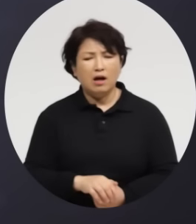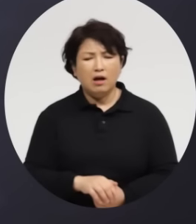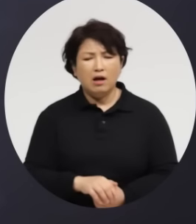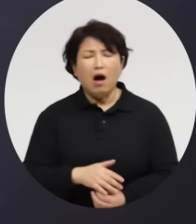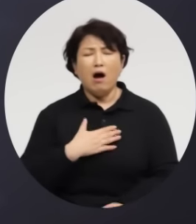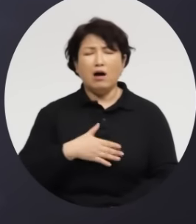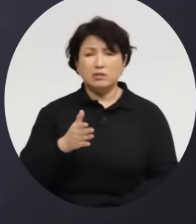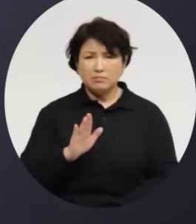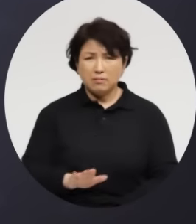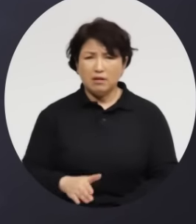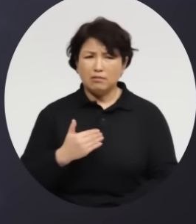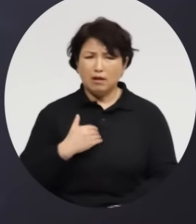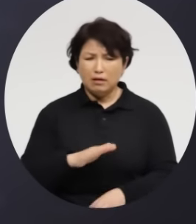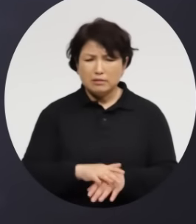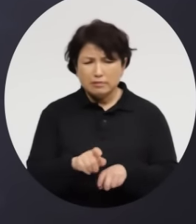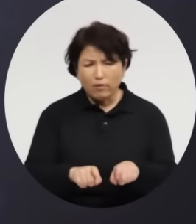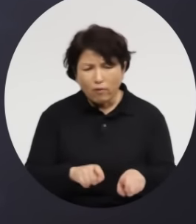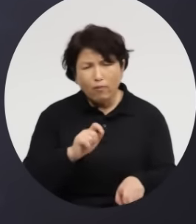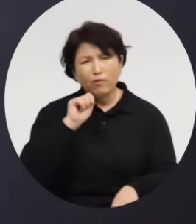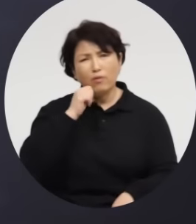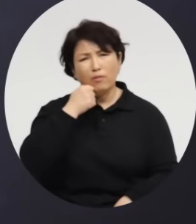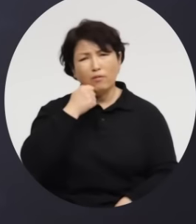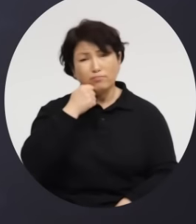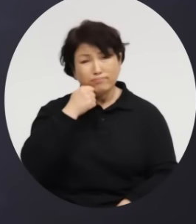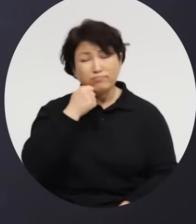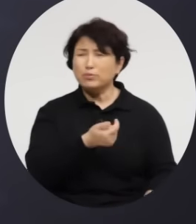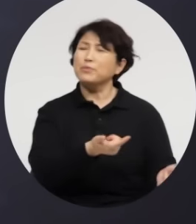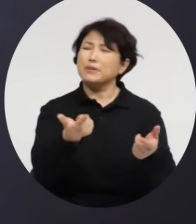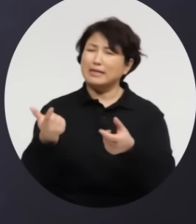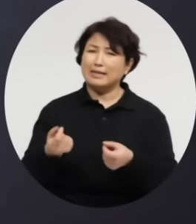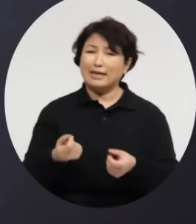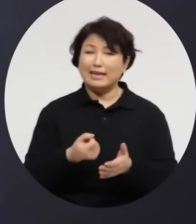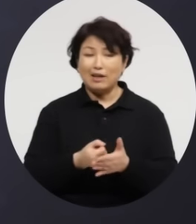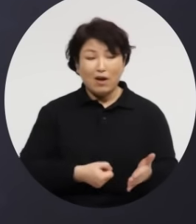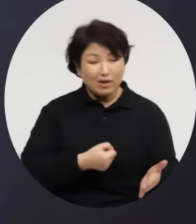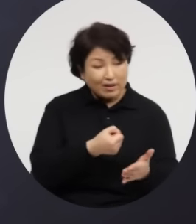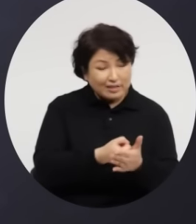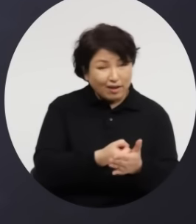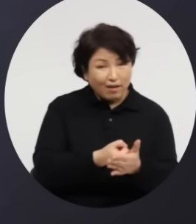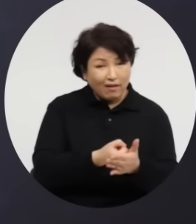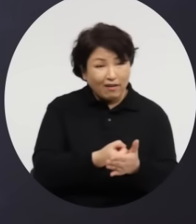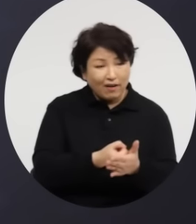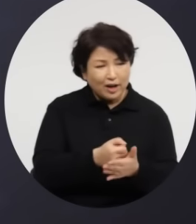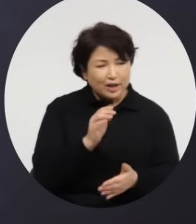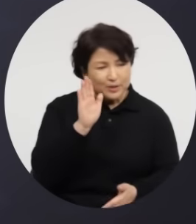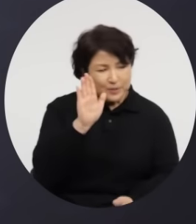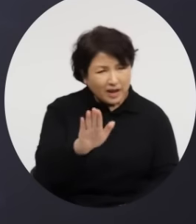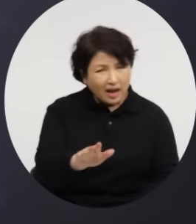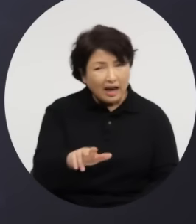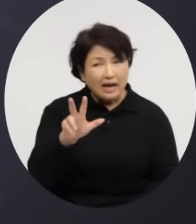잘안 된다. 그건 나만 그런 게 아니라 모든 사람이 다 그래요. 그래서 옛날부터 작심삼일이라